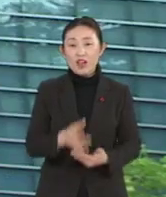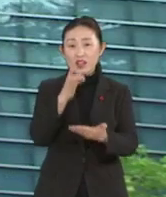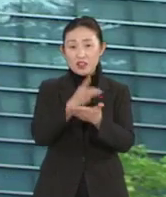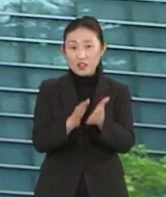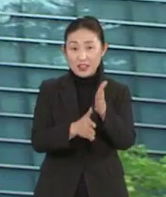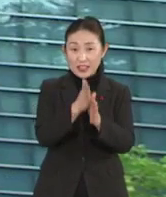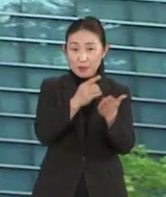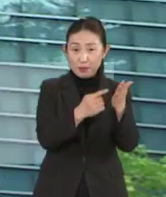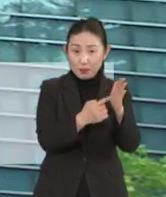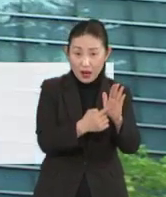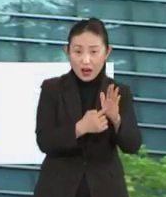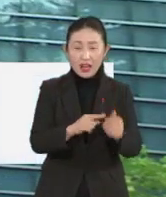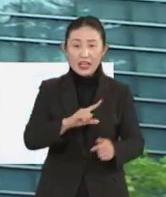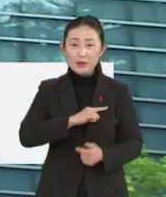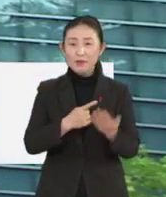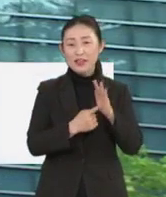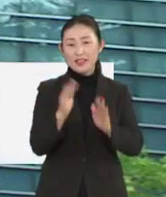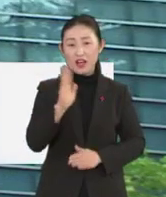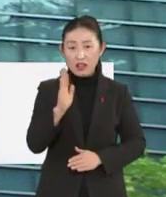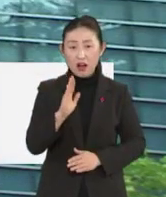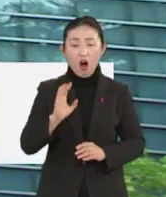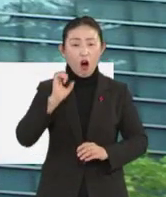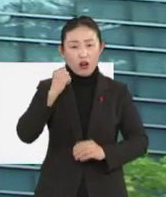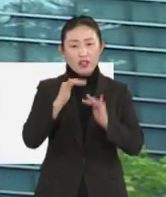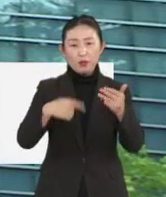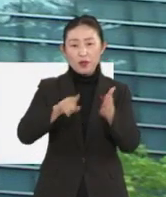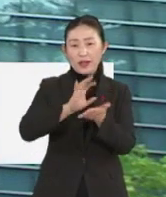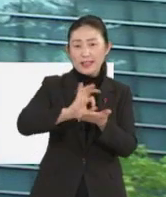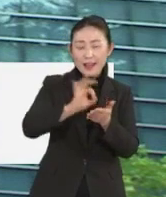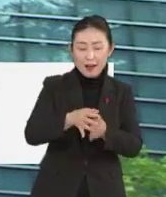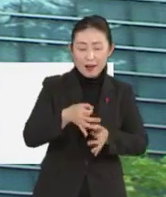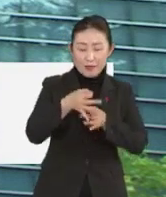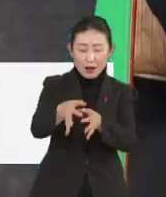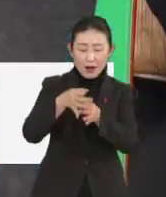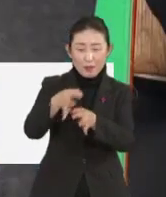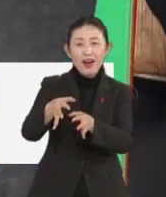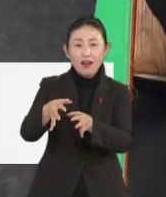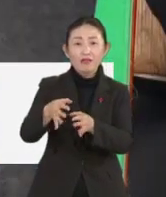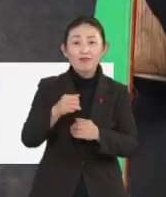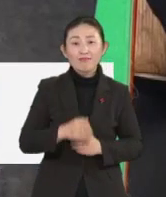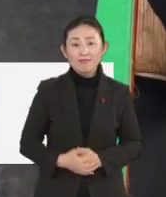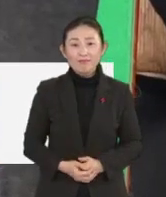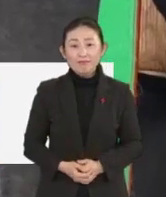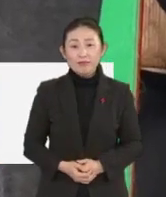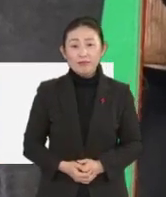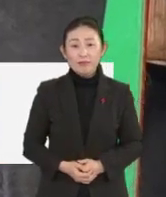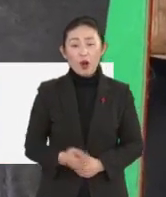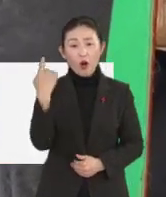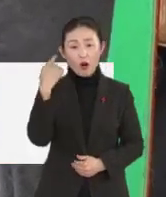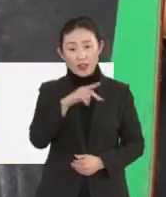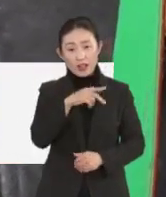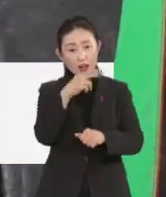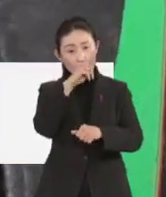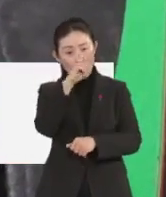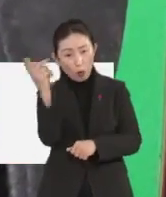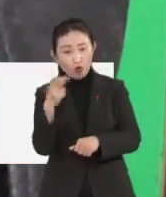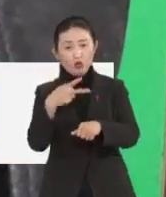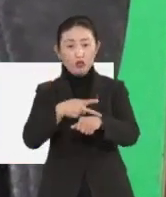선한시에서 익명의 시민들이 이웃들을 위해 써달라는 기부행렬이 이어지고 있습니다 어제 오후